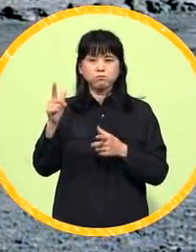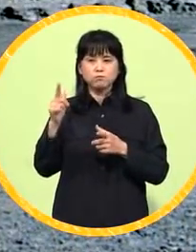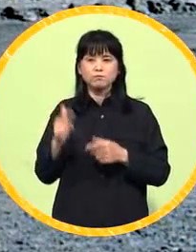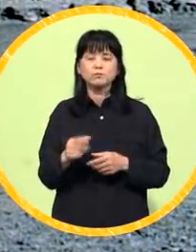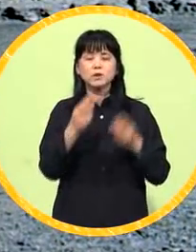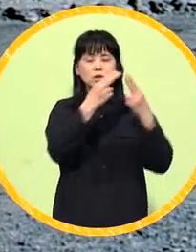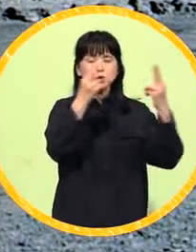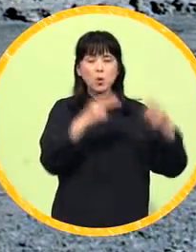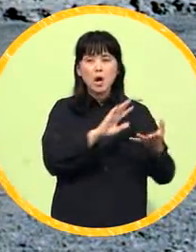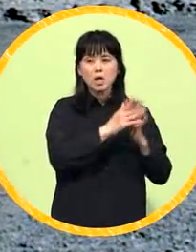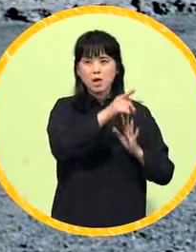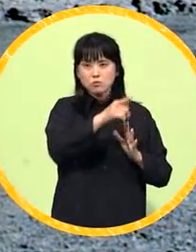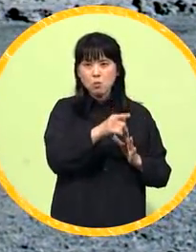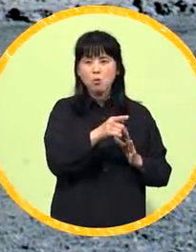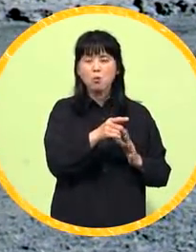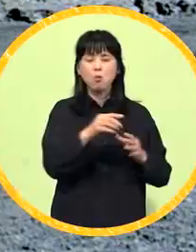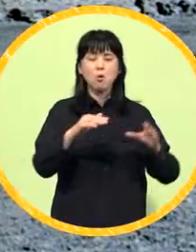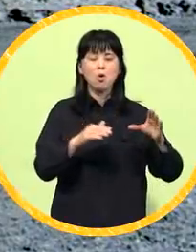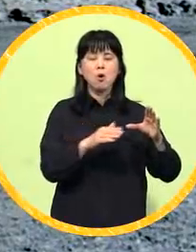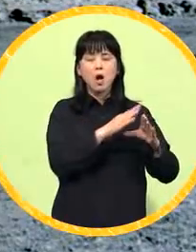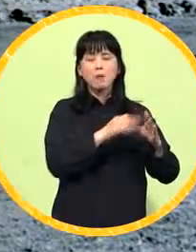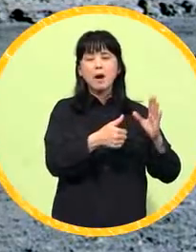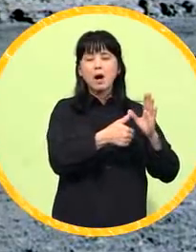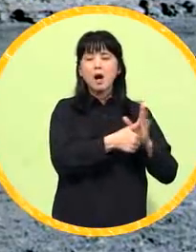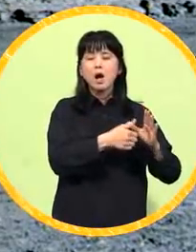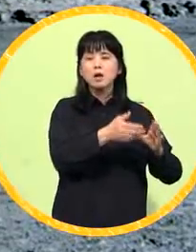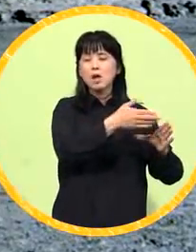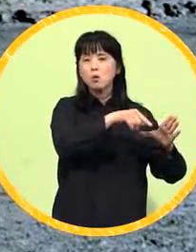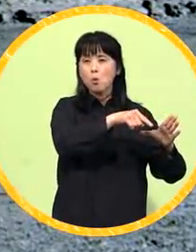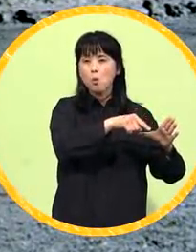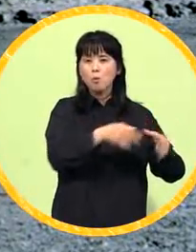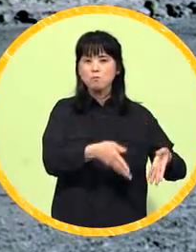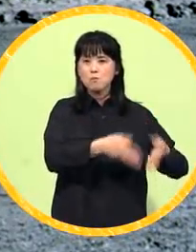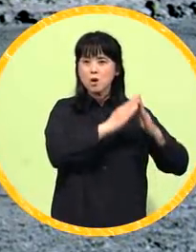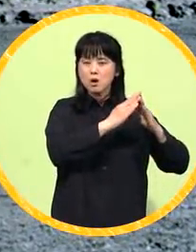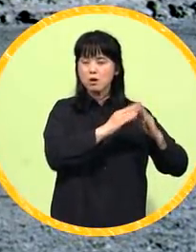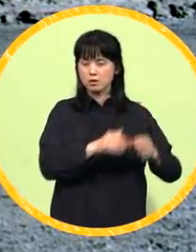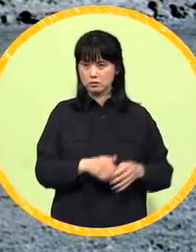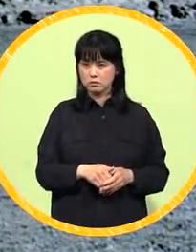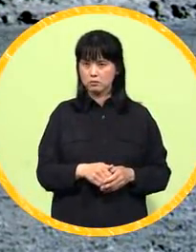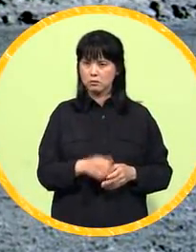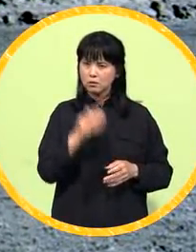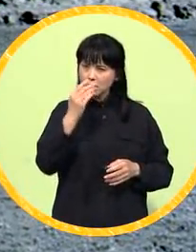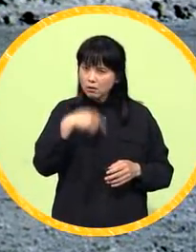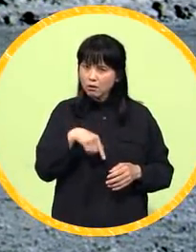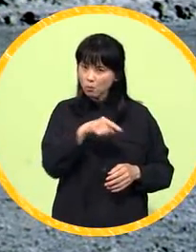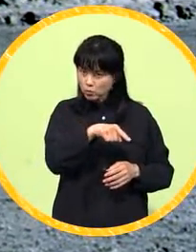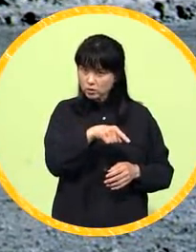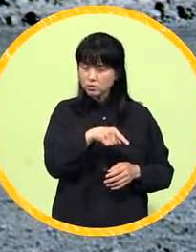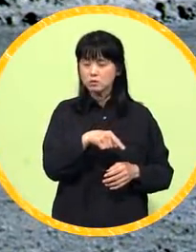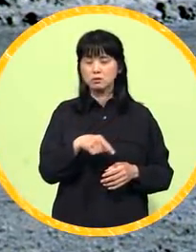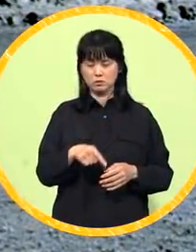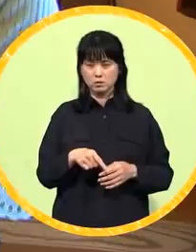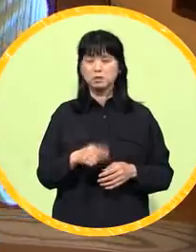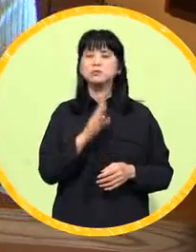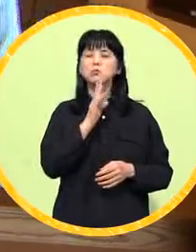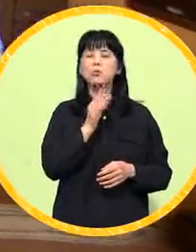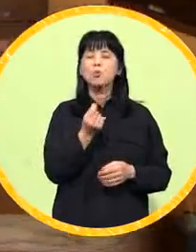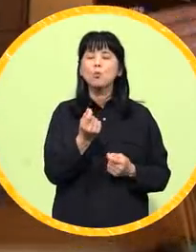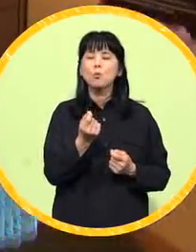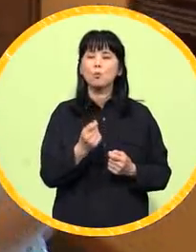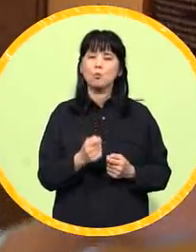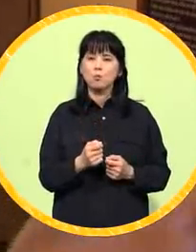静岡県の浜名湖のご飯に建てられた建物なんですねえっ浜名区にあったんですかほらです実が